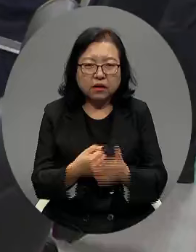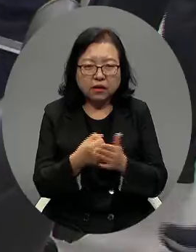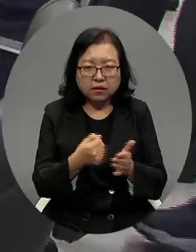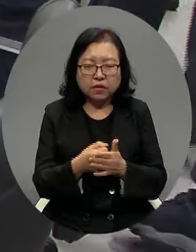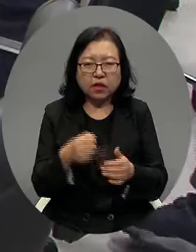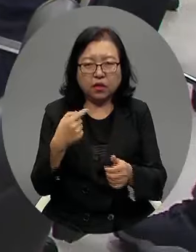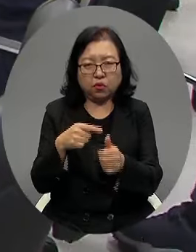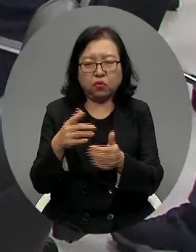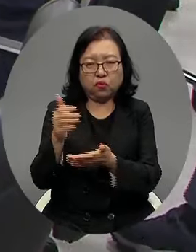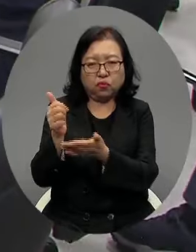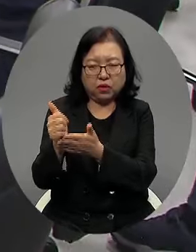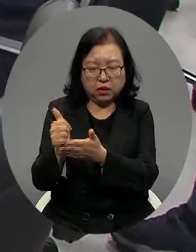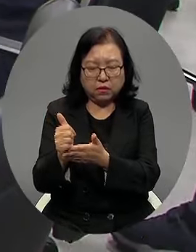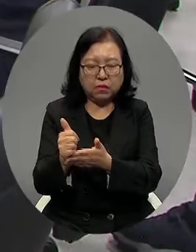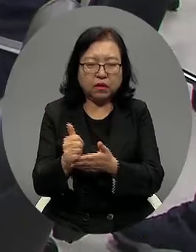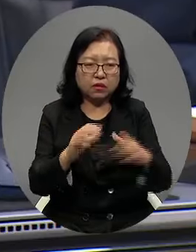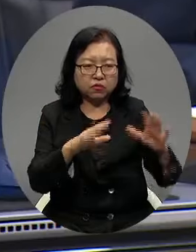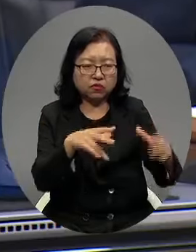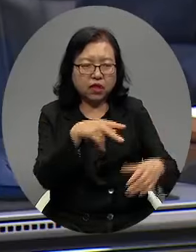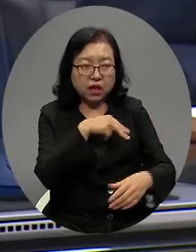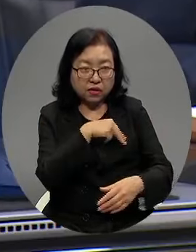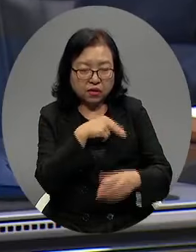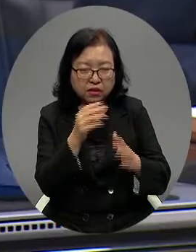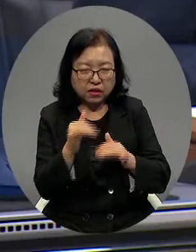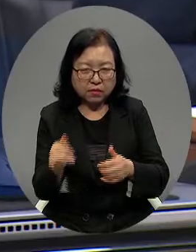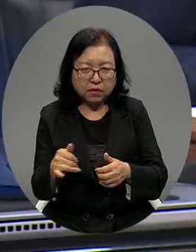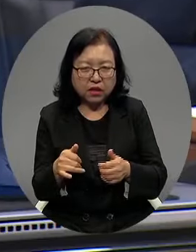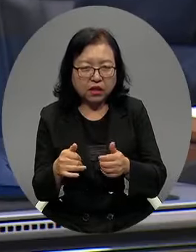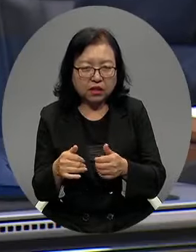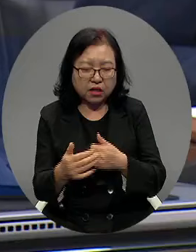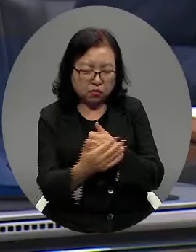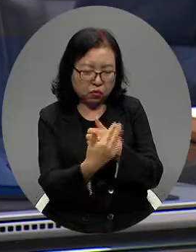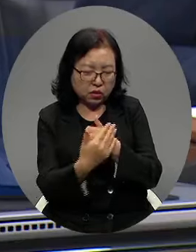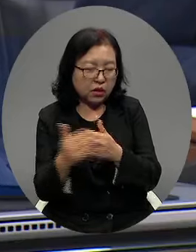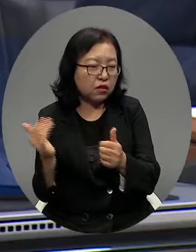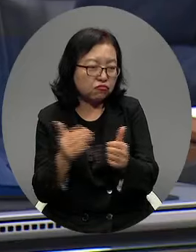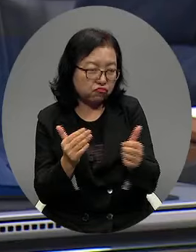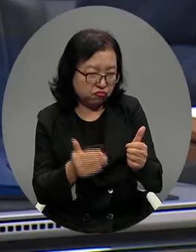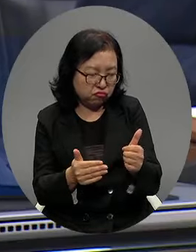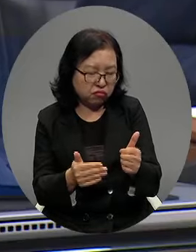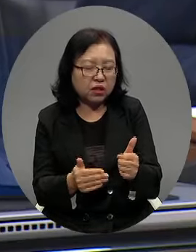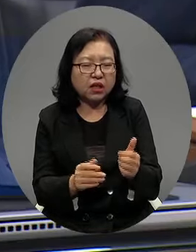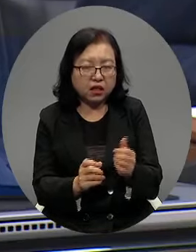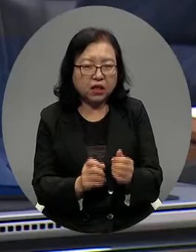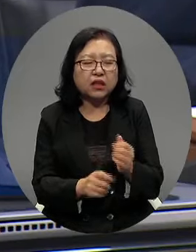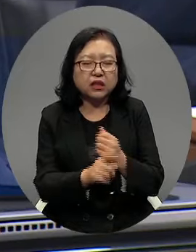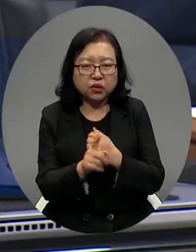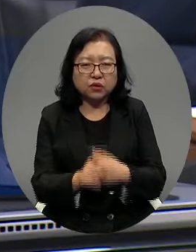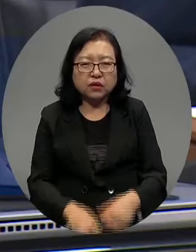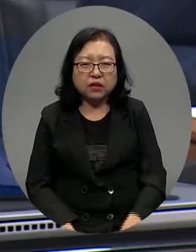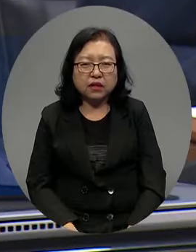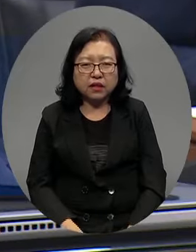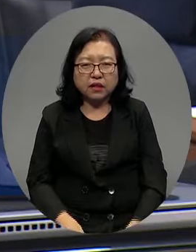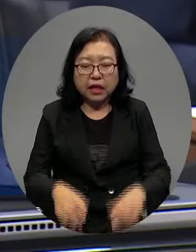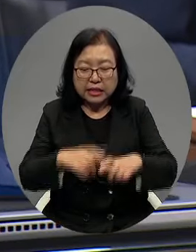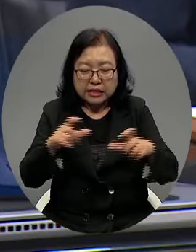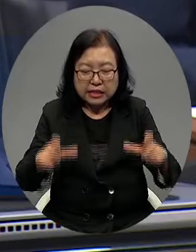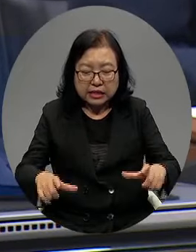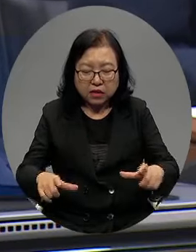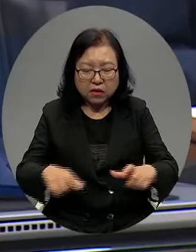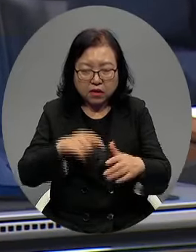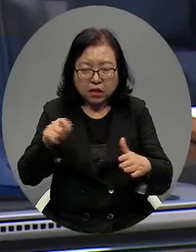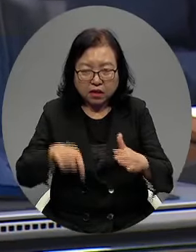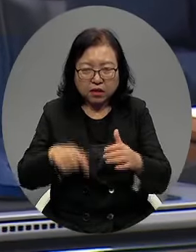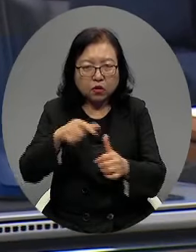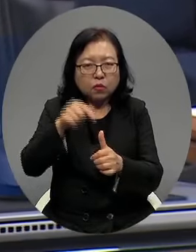요청하고 나선 배경입니다 지역에 좀 배려가 필요하지 않는가 하는 걸 갖고 지금 저들은